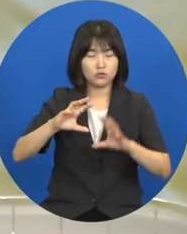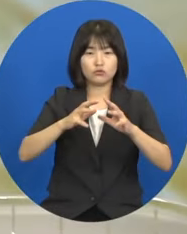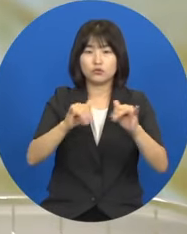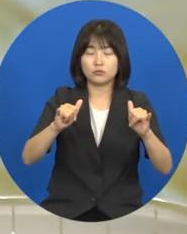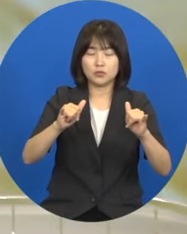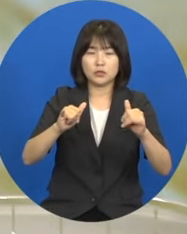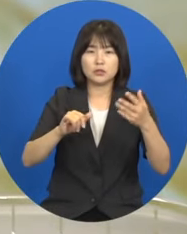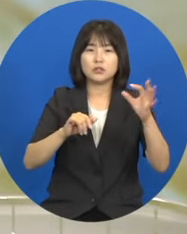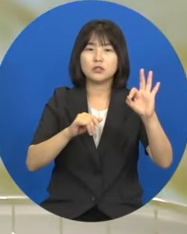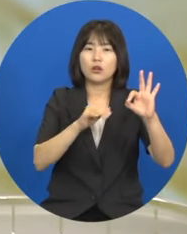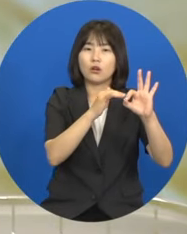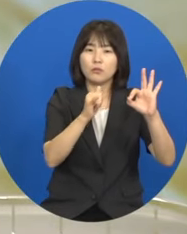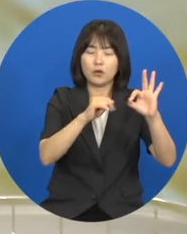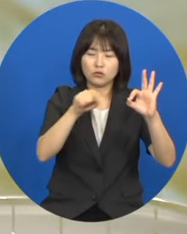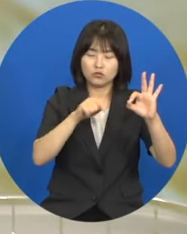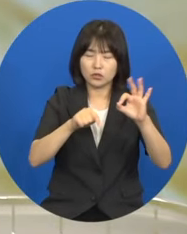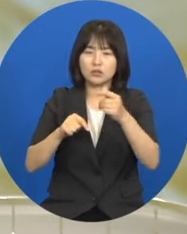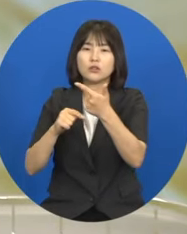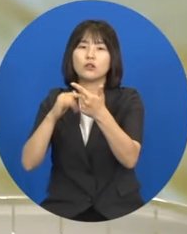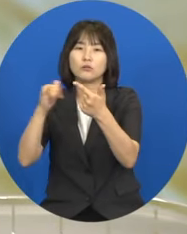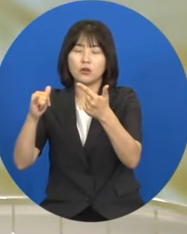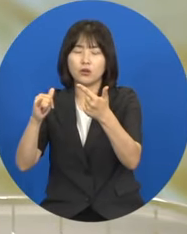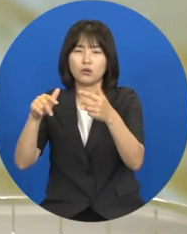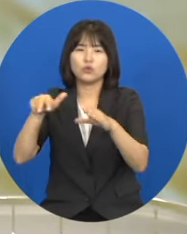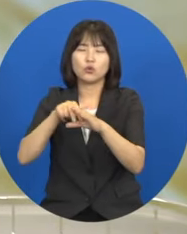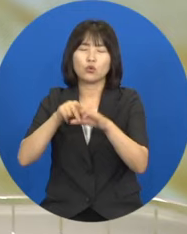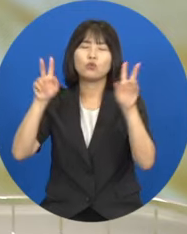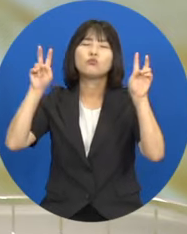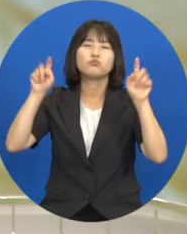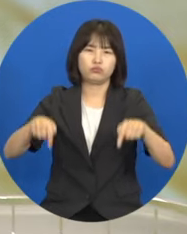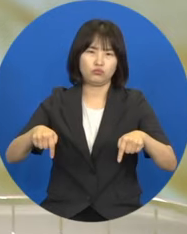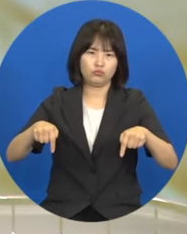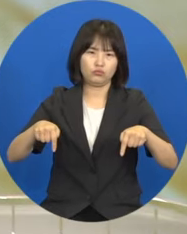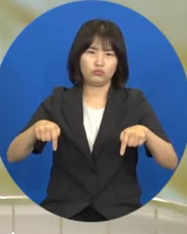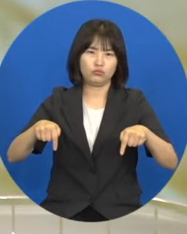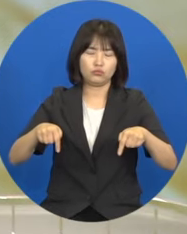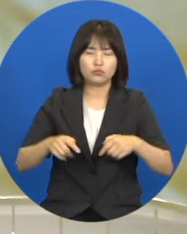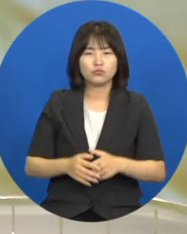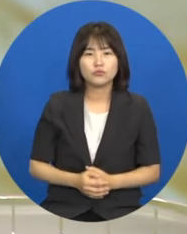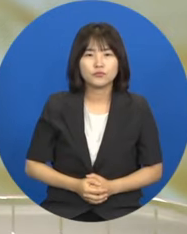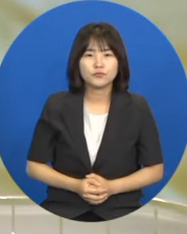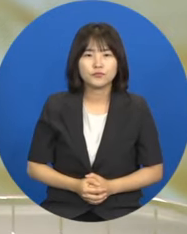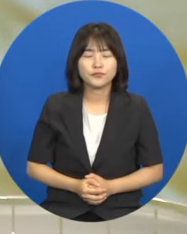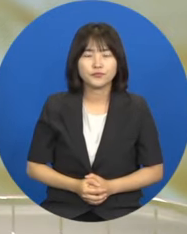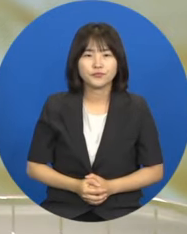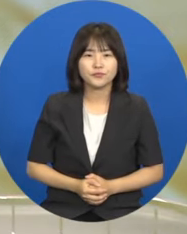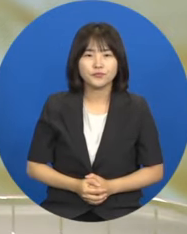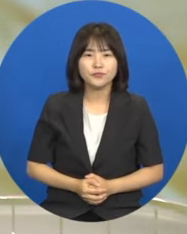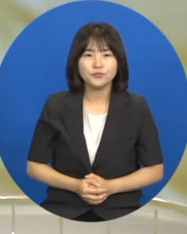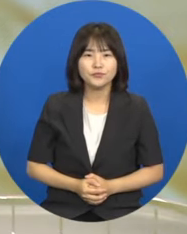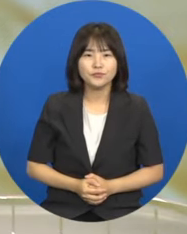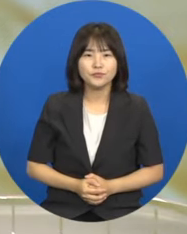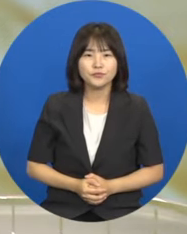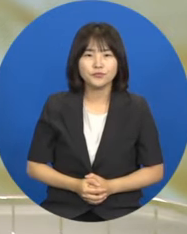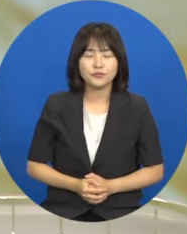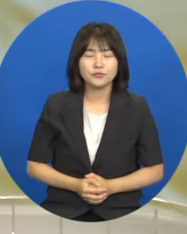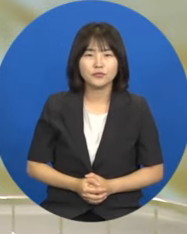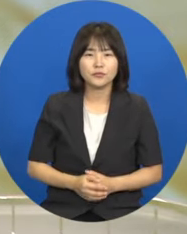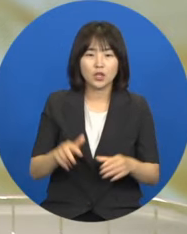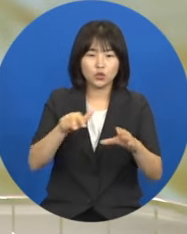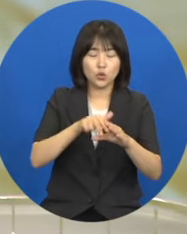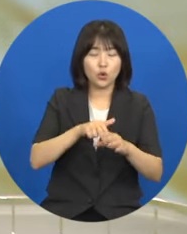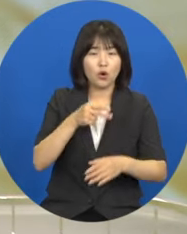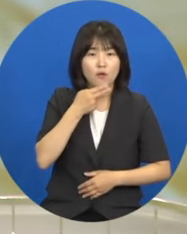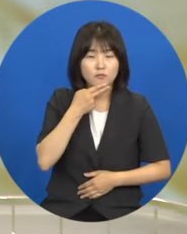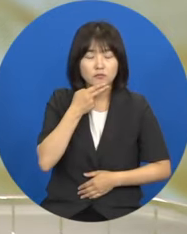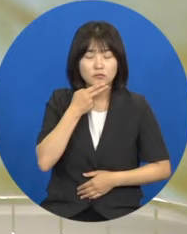중 6명이 무종교인, 본인에게 종교가 없다라고 대답한 사람들이라는 겁니다. 탈종교 시대,